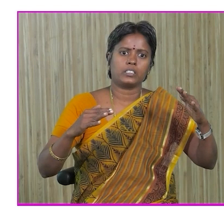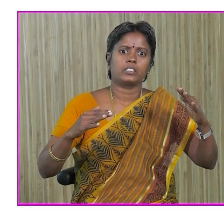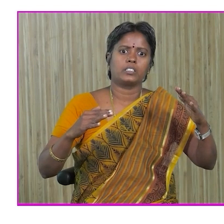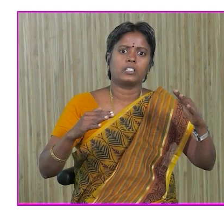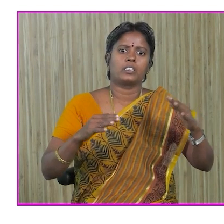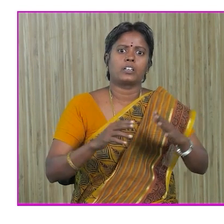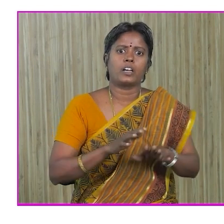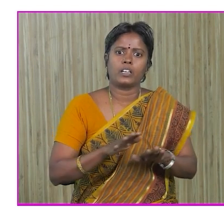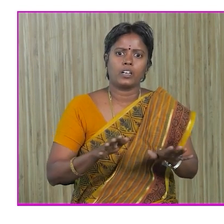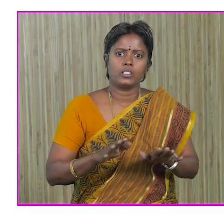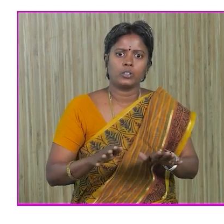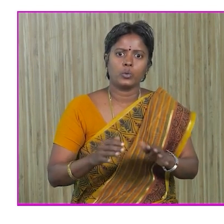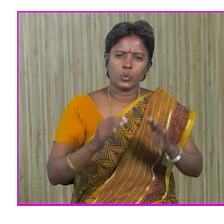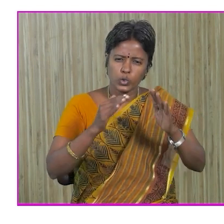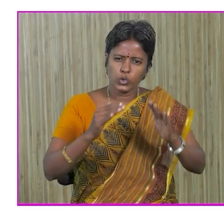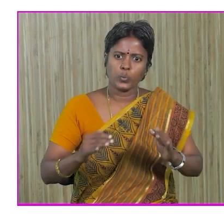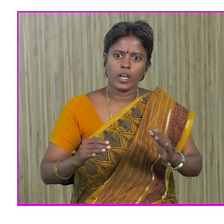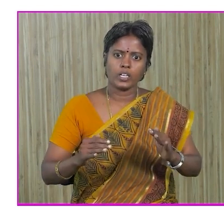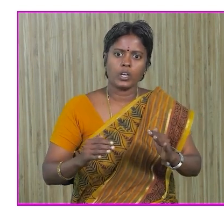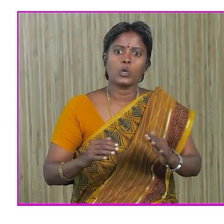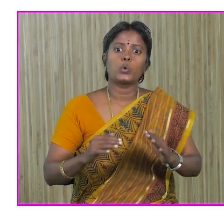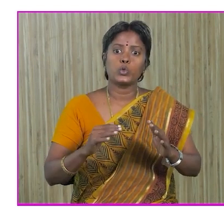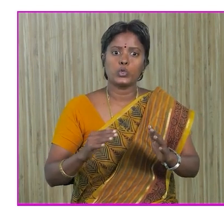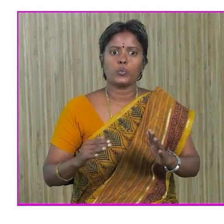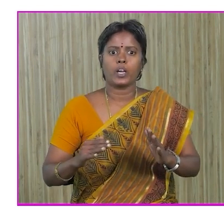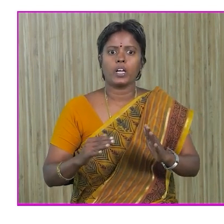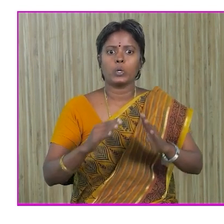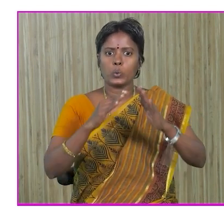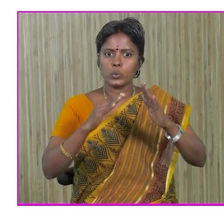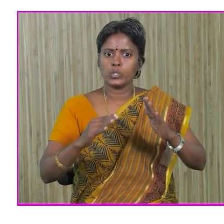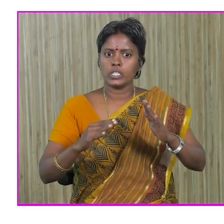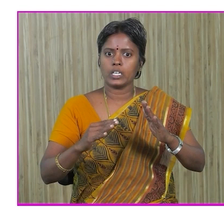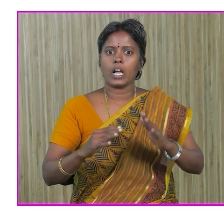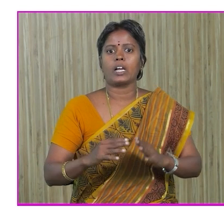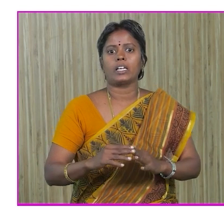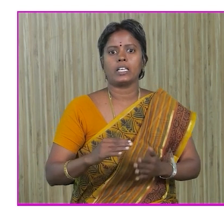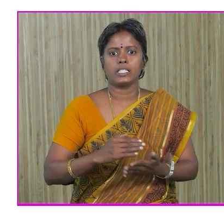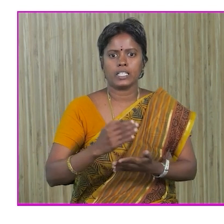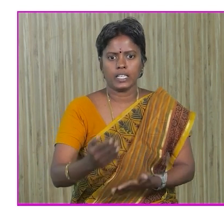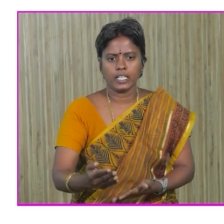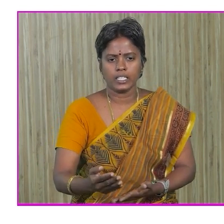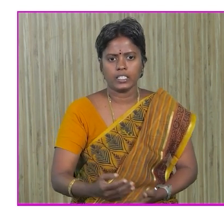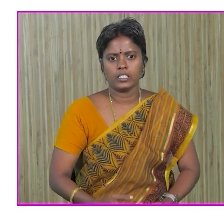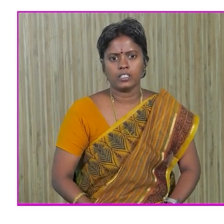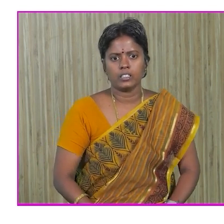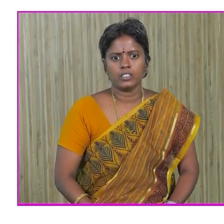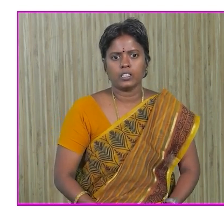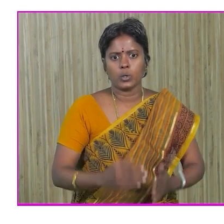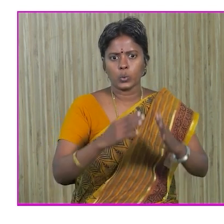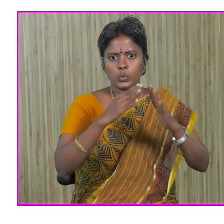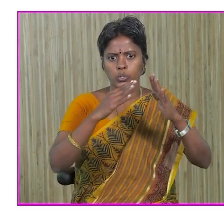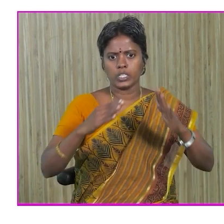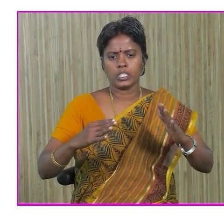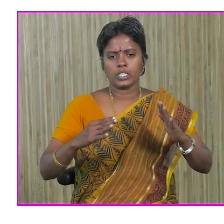குன்றின் அணையாரும் குன்றுவர் குன்றுவ குன்றி அணைய செய்யின். குன்றின்